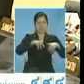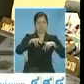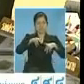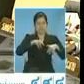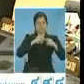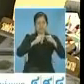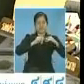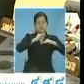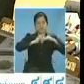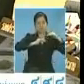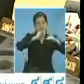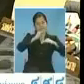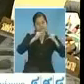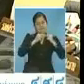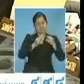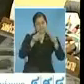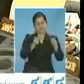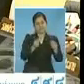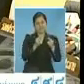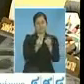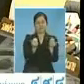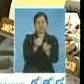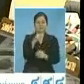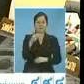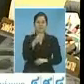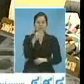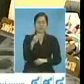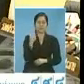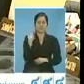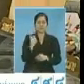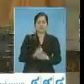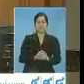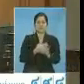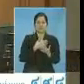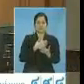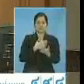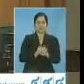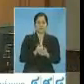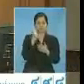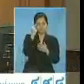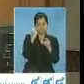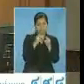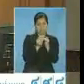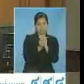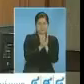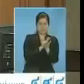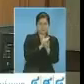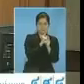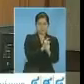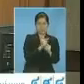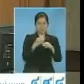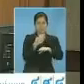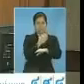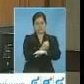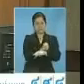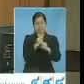ร้างอนาคตให้กับลูกหลานเราซึ่งเป็นโครงการที่เราไม่ควรจะถูกแปรเปลี่ยนตามสภาวะการเมือง